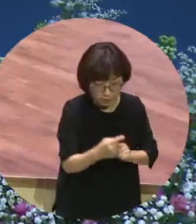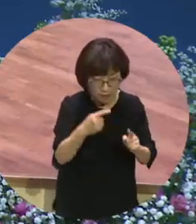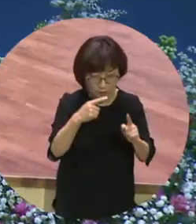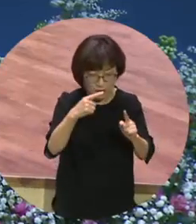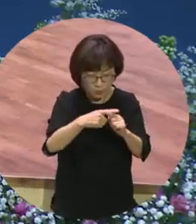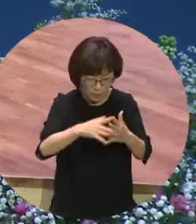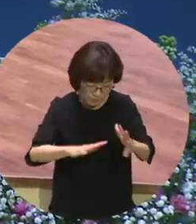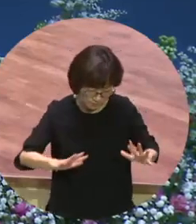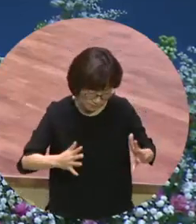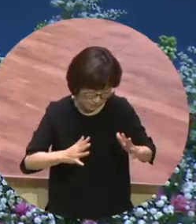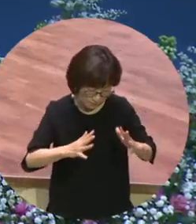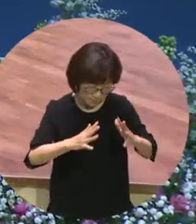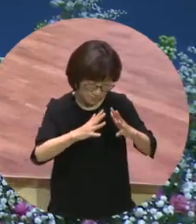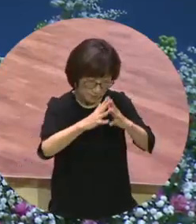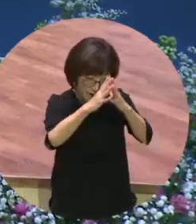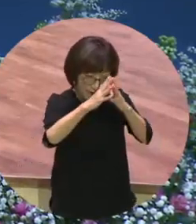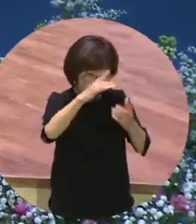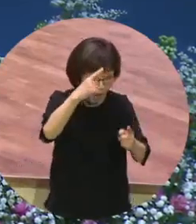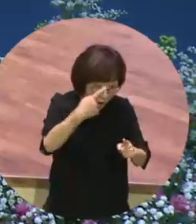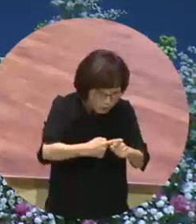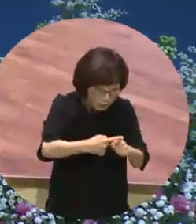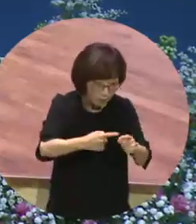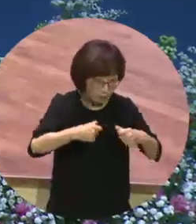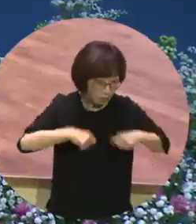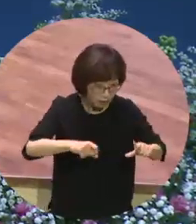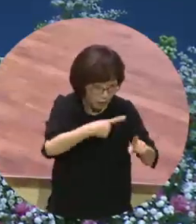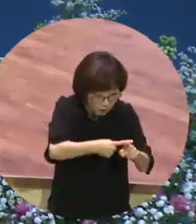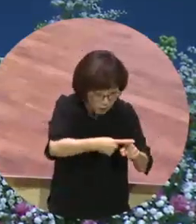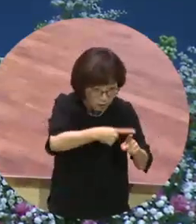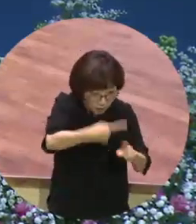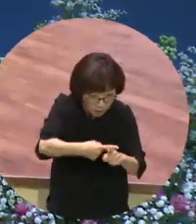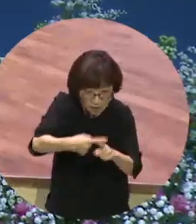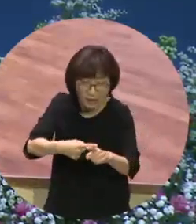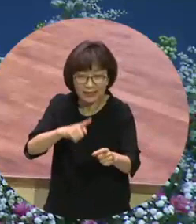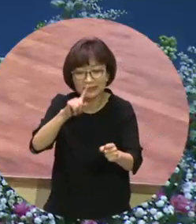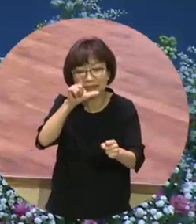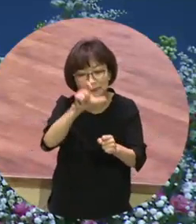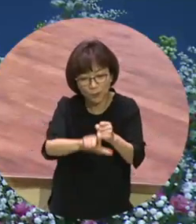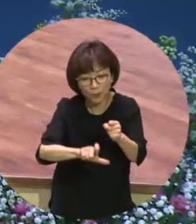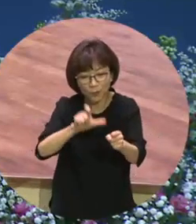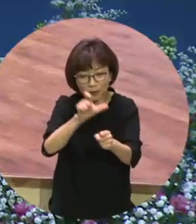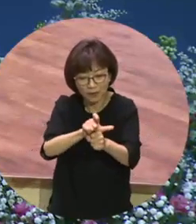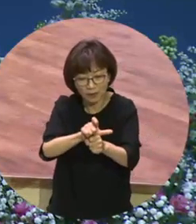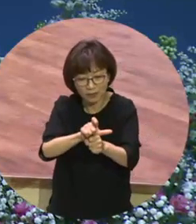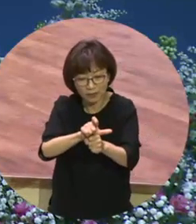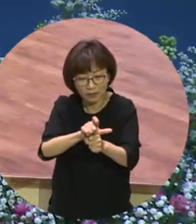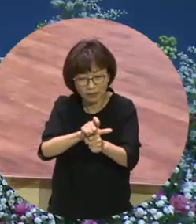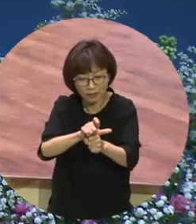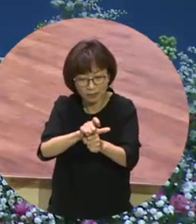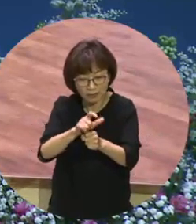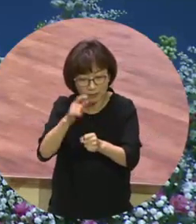성전 이 지대를 샀기 전까지 15년을 한번 돌아봐라.